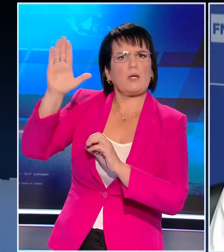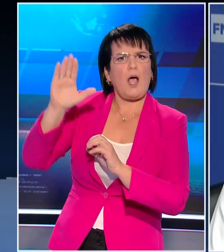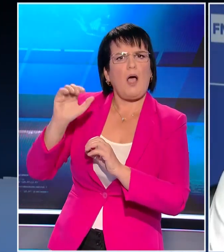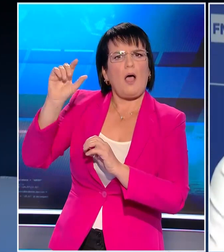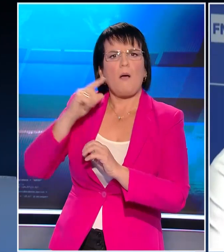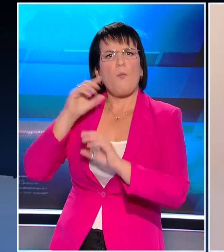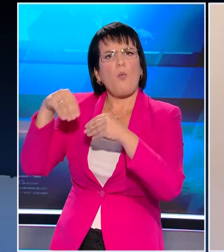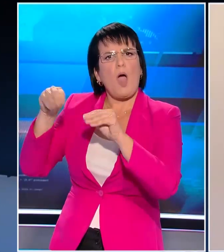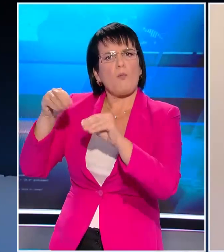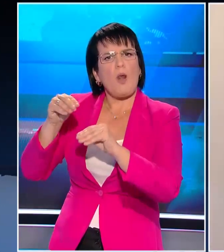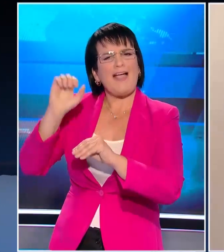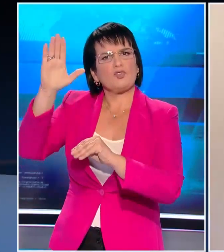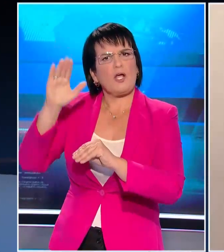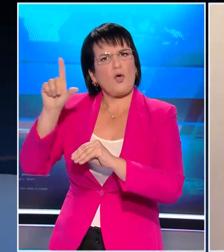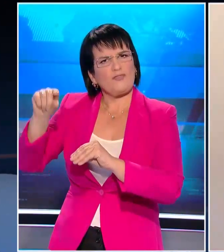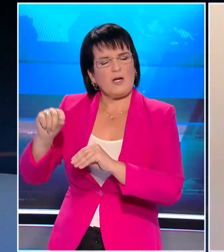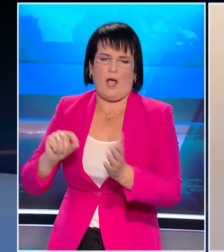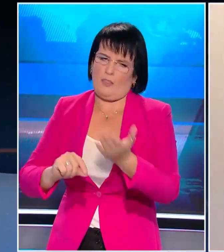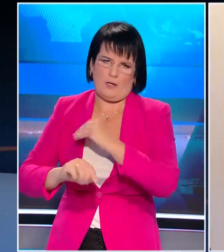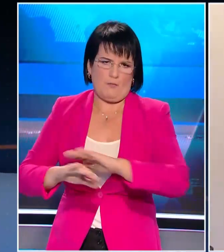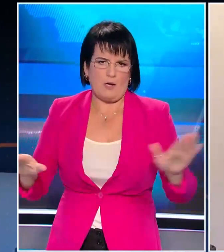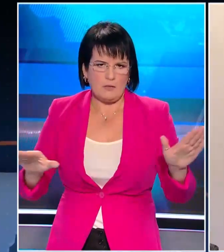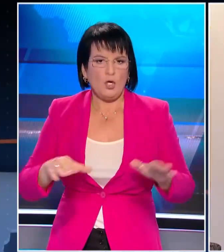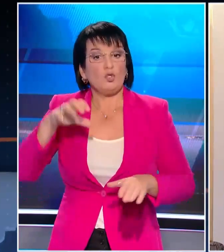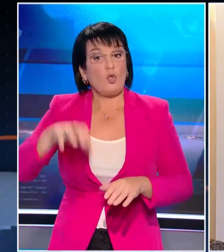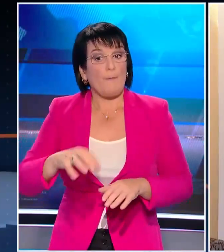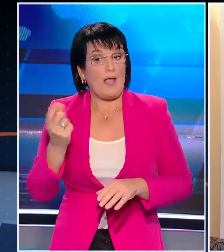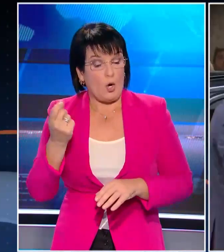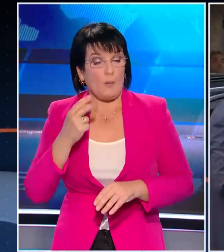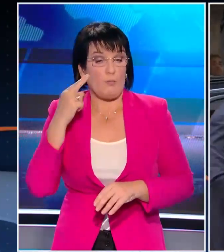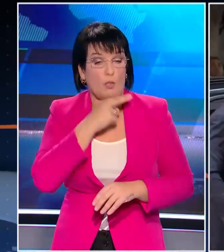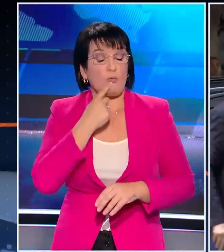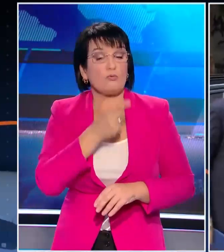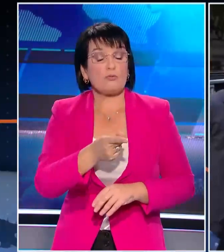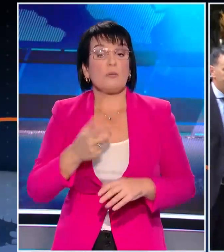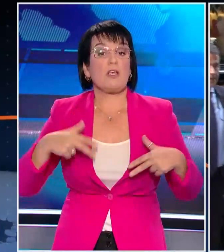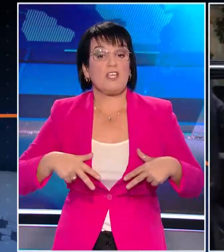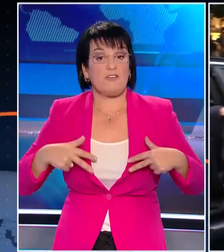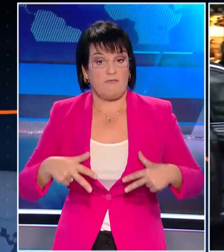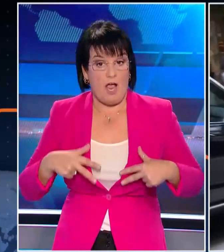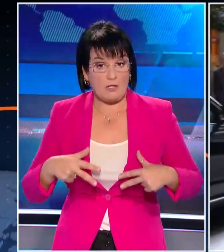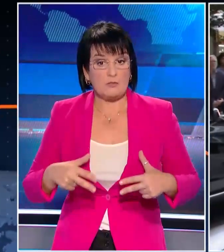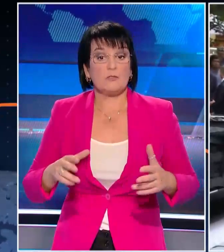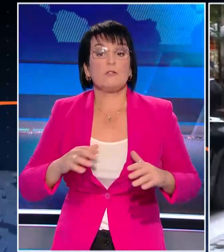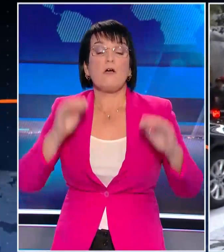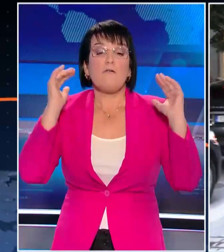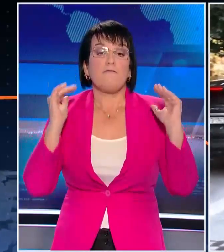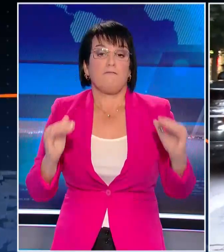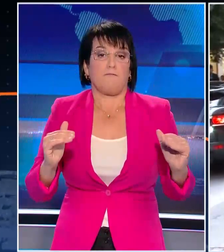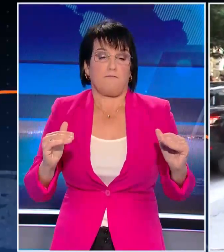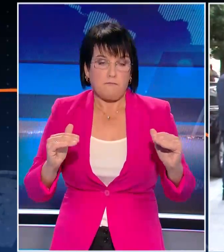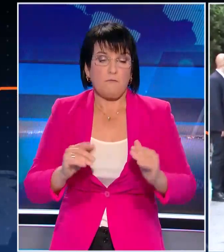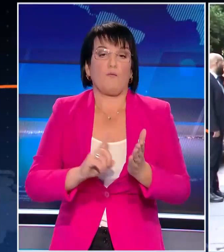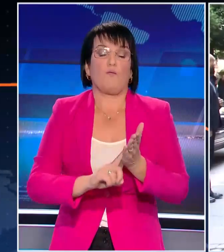τιμές. Αυτό δεν πρόκειται να γίνει ανέκτο. Παραμένοντας στον τομέα της οικονομίας, ο Κυριάκος Μητσοτάκης υποστήριξε ότι η κυβέρνηση δεν προτίθεται να αλλάξει το βασικό κορμό